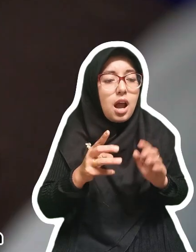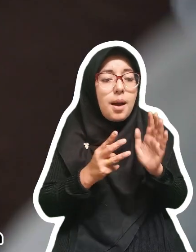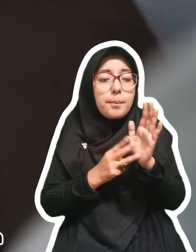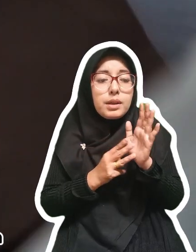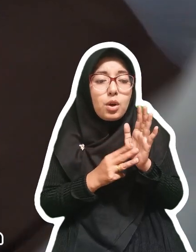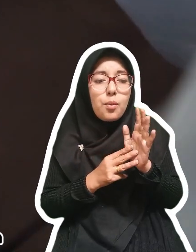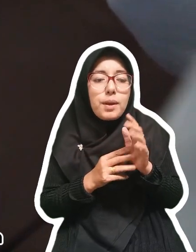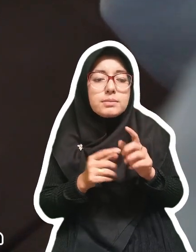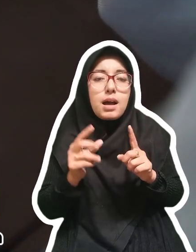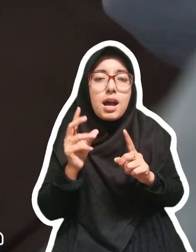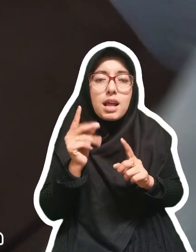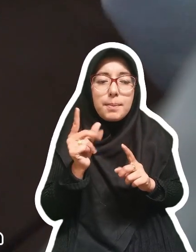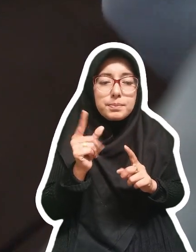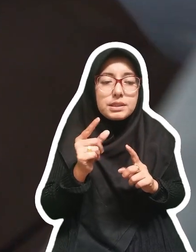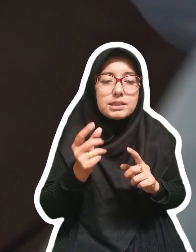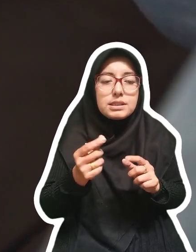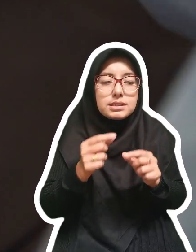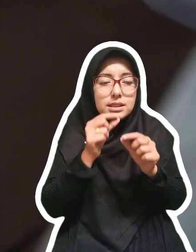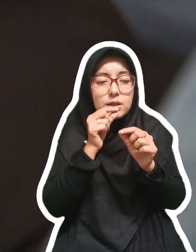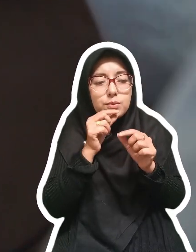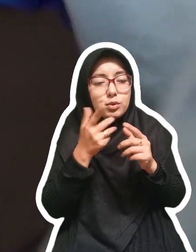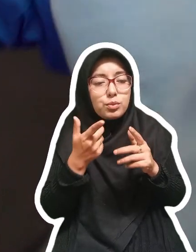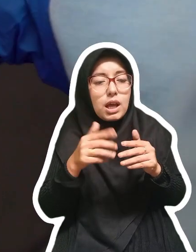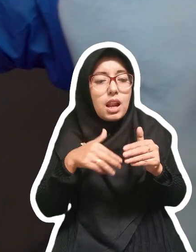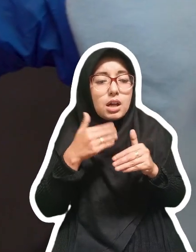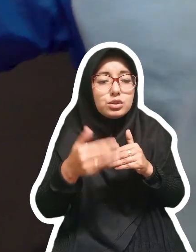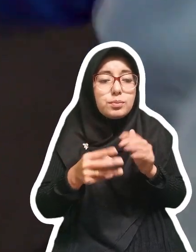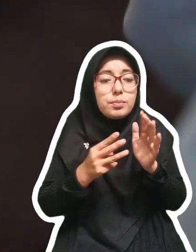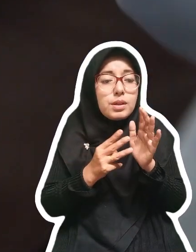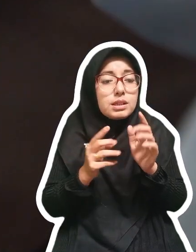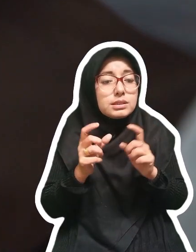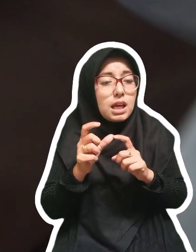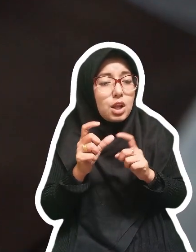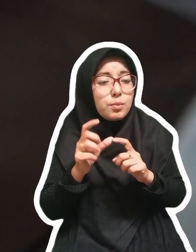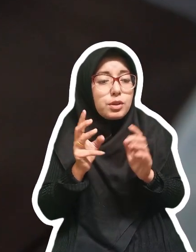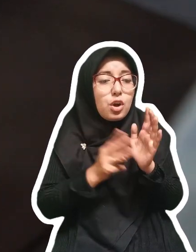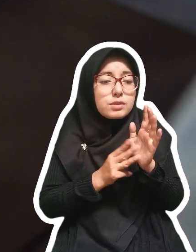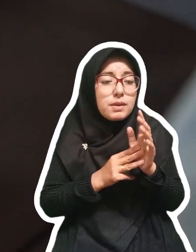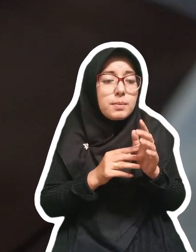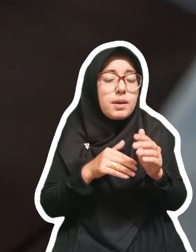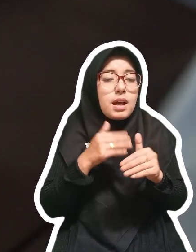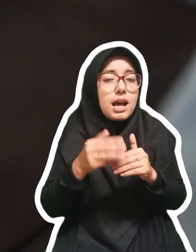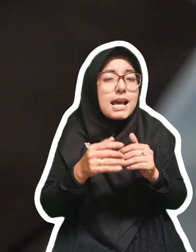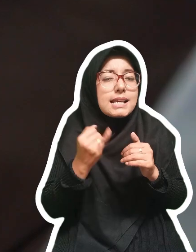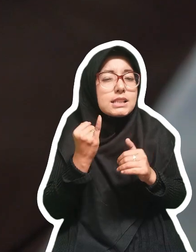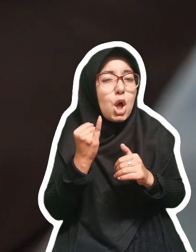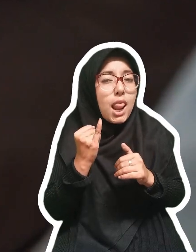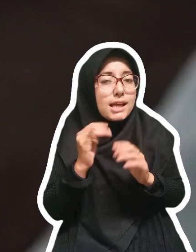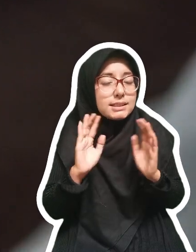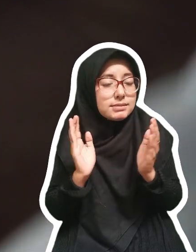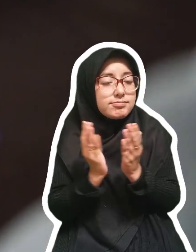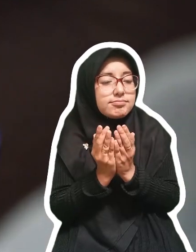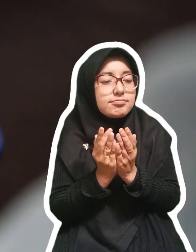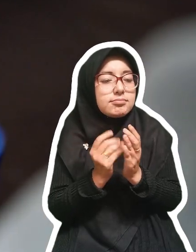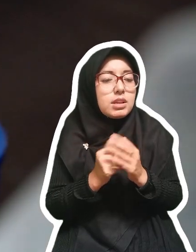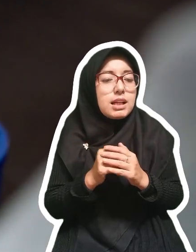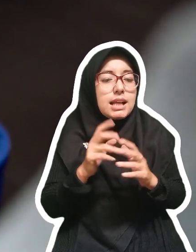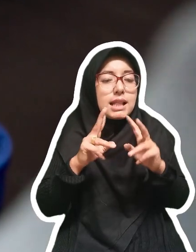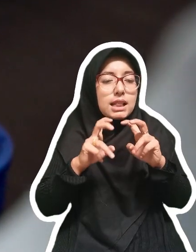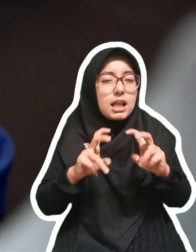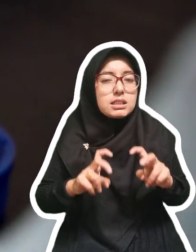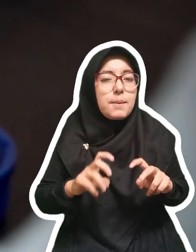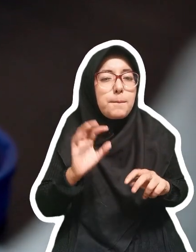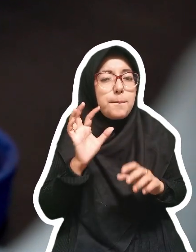Mycoplasma rapid serum agglutinasi untuk pengujian serum Mycoplasma gallisepticum, isolasi, dan